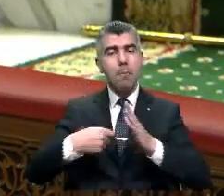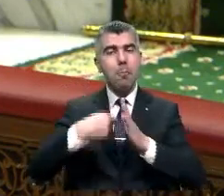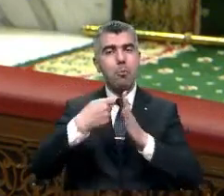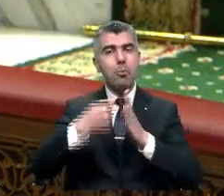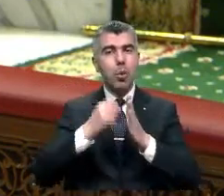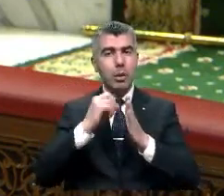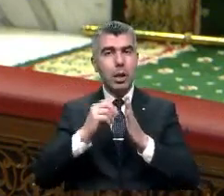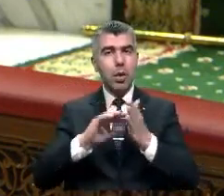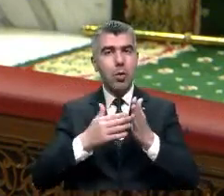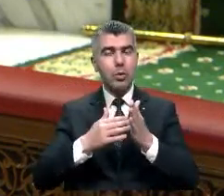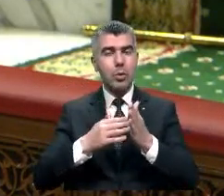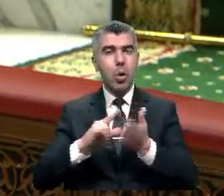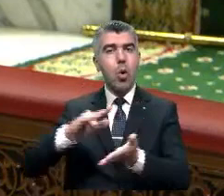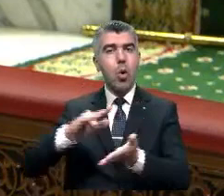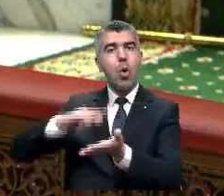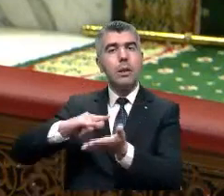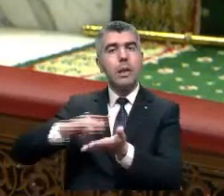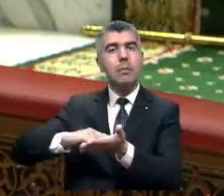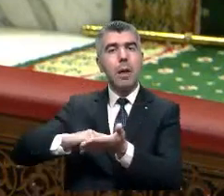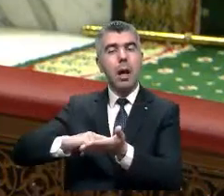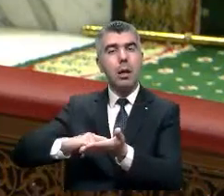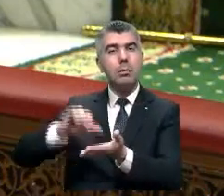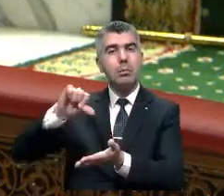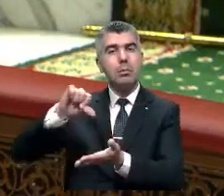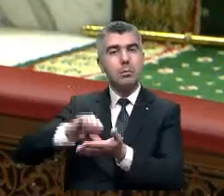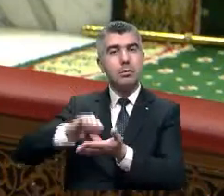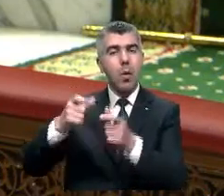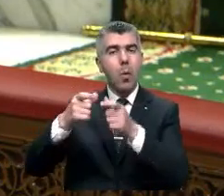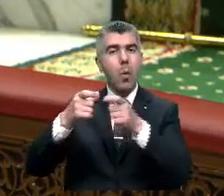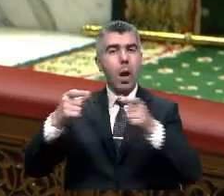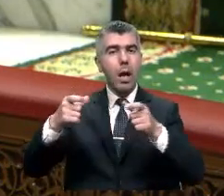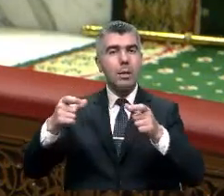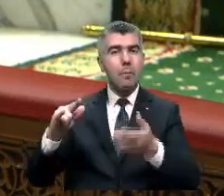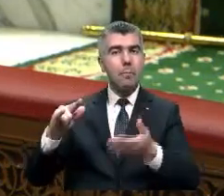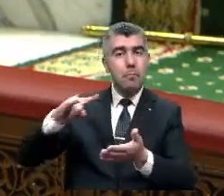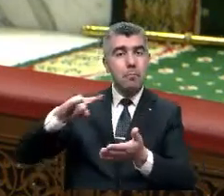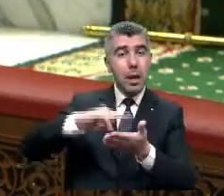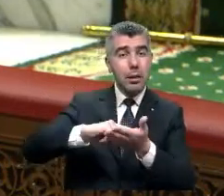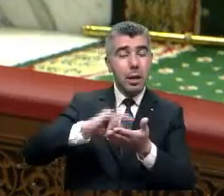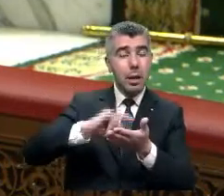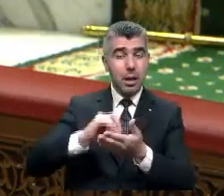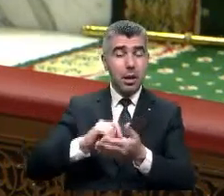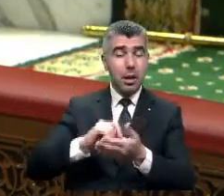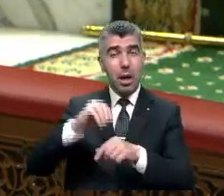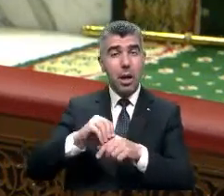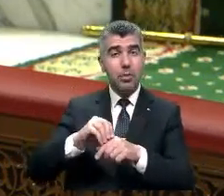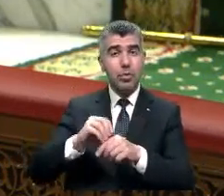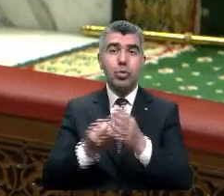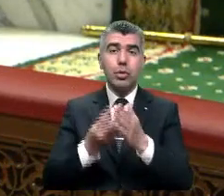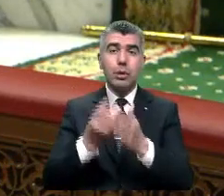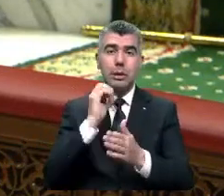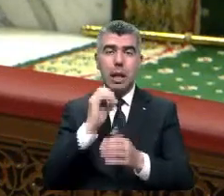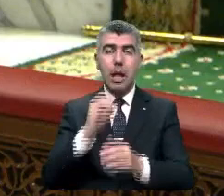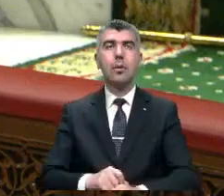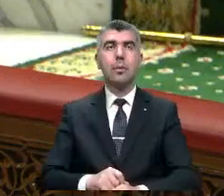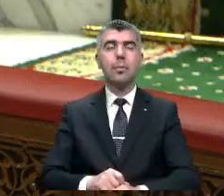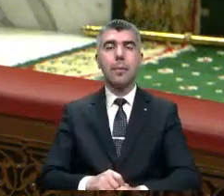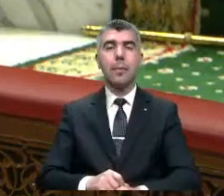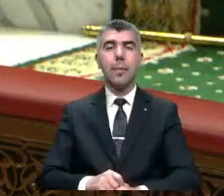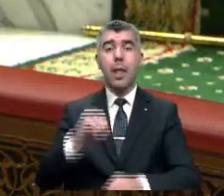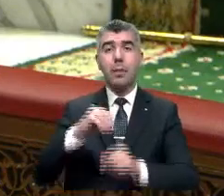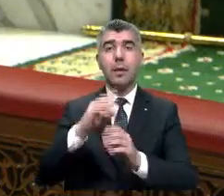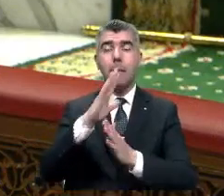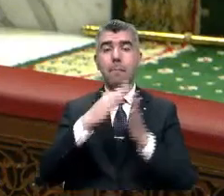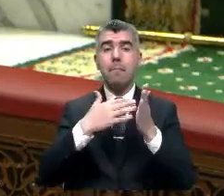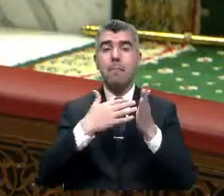ديال مطار الشريف الإدريسي بالحسيمة اللي تتضمن توسيع مدرج الطيران ولكن كذلك إقامة برج جديد للمراقبة.